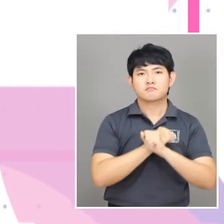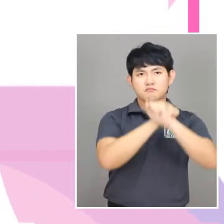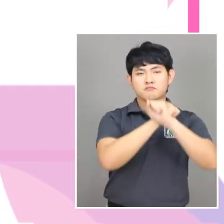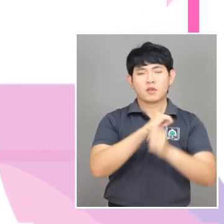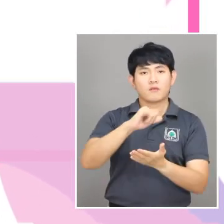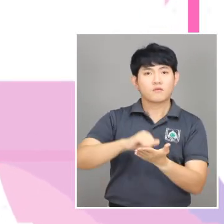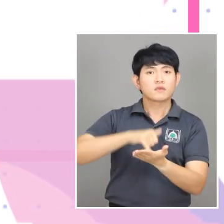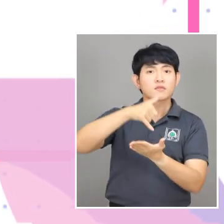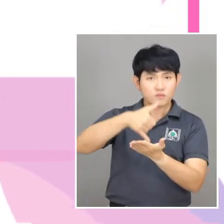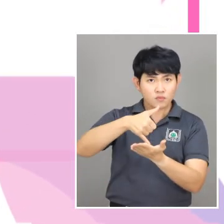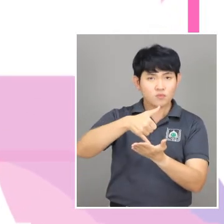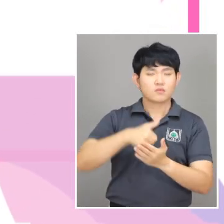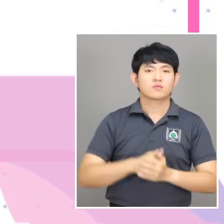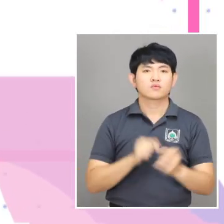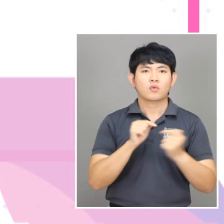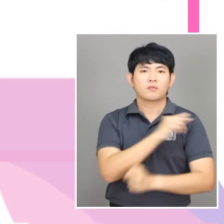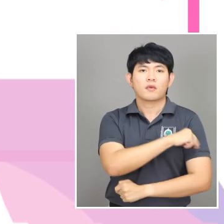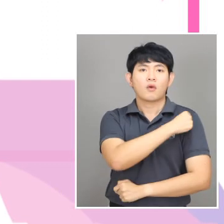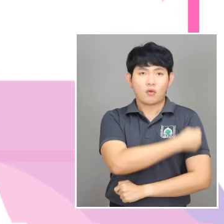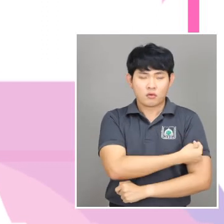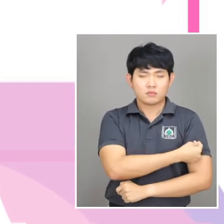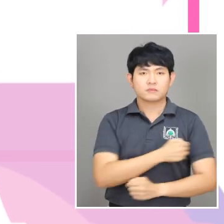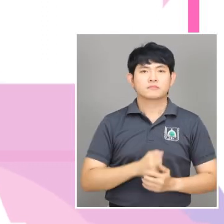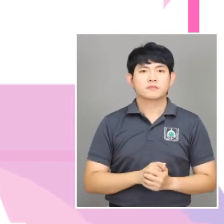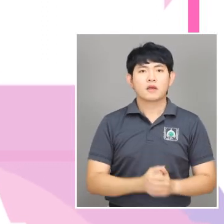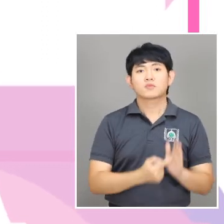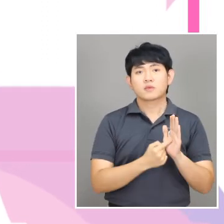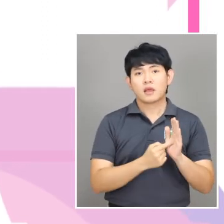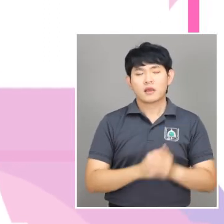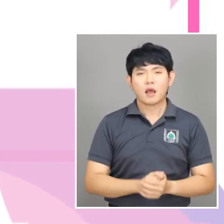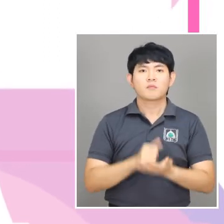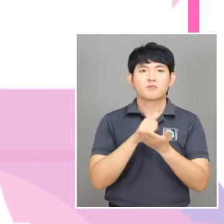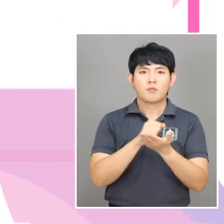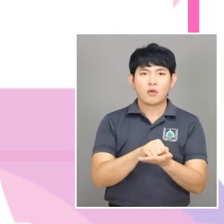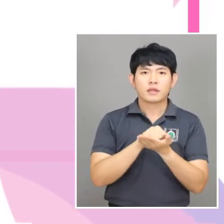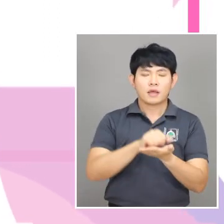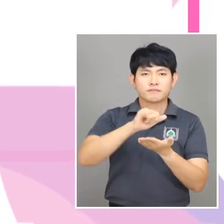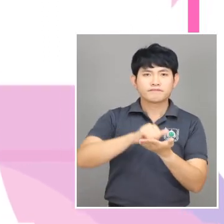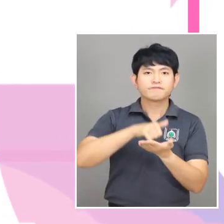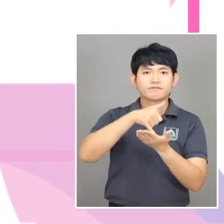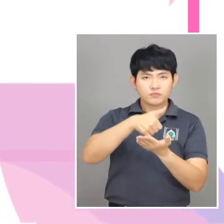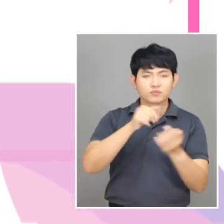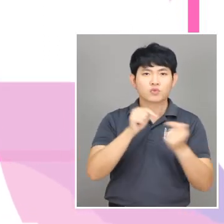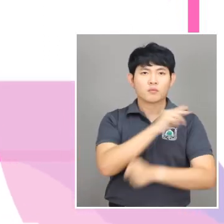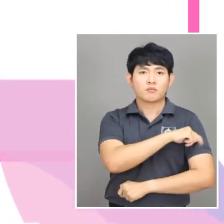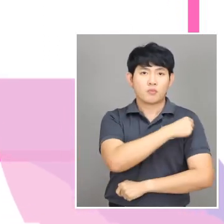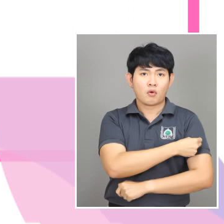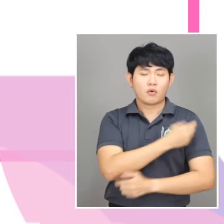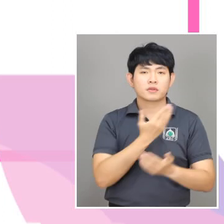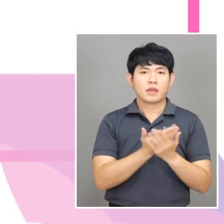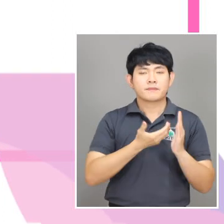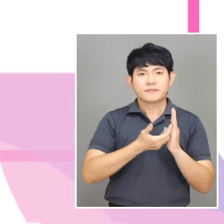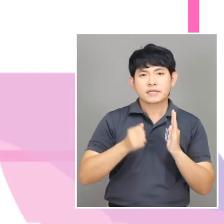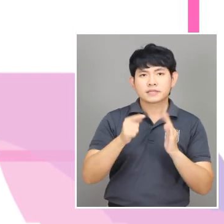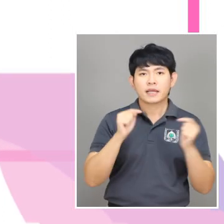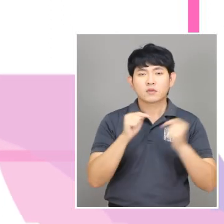มรรถภาพโดยกระบวนทางการแพทย์ในเรื่องการบริการฟื้นฟูสมรรถภาพโดยกระบวนทางการแพทย์และค่าใช้จ่ายในการรักษา